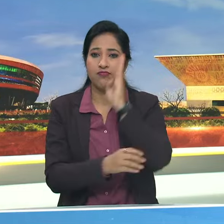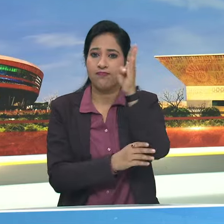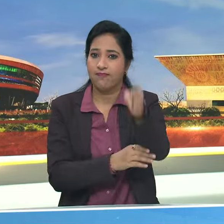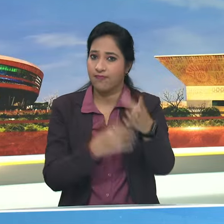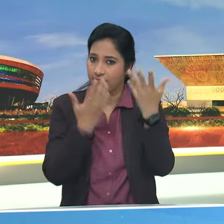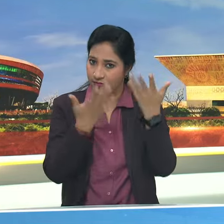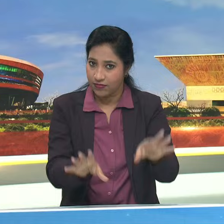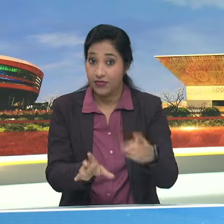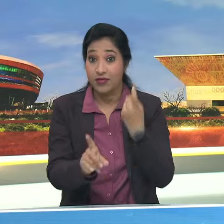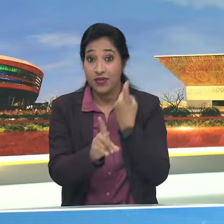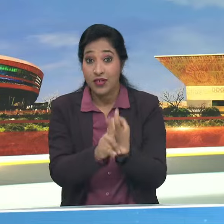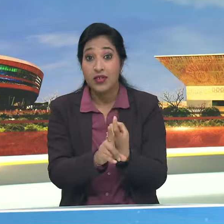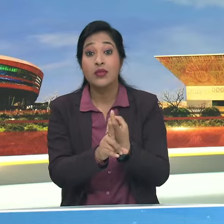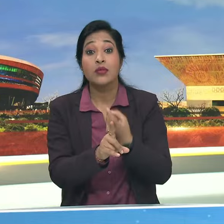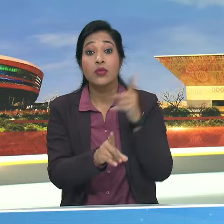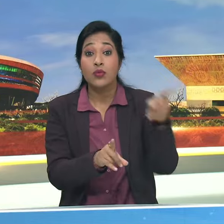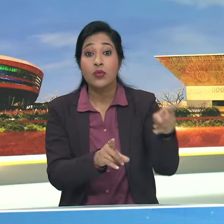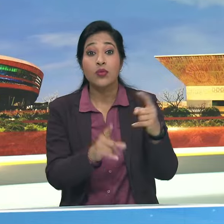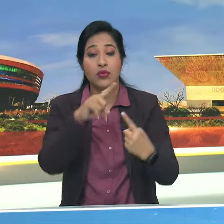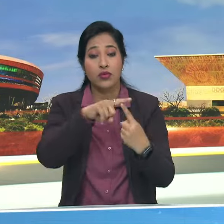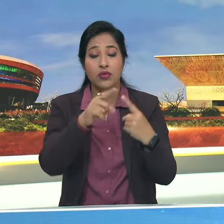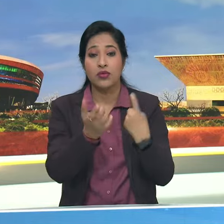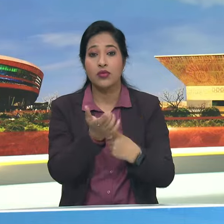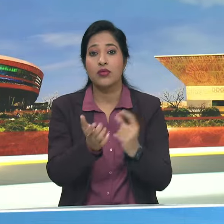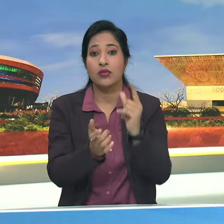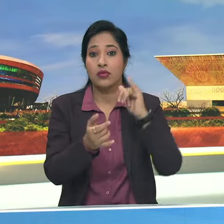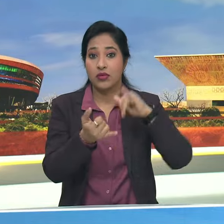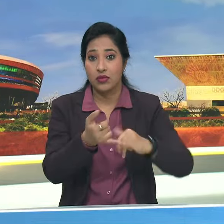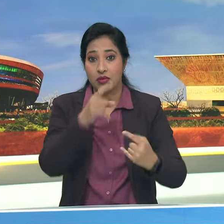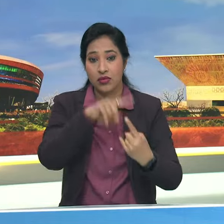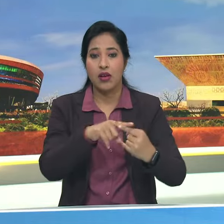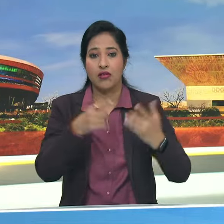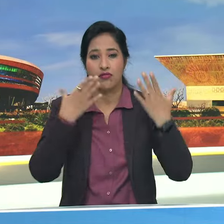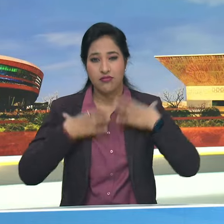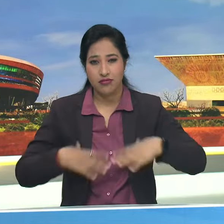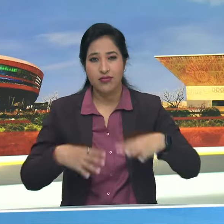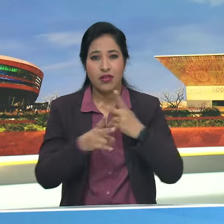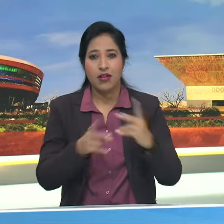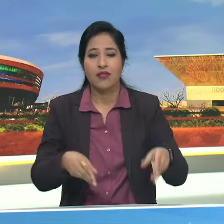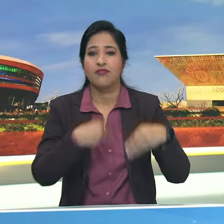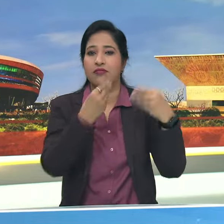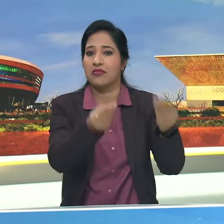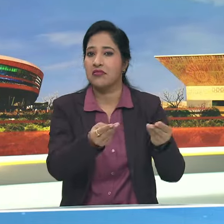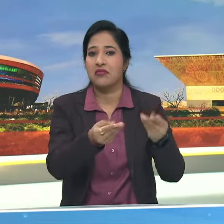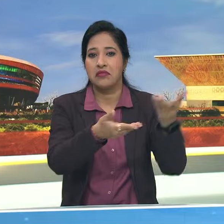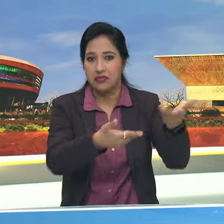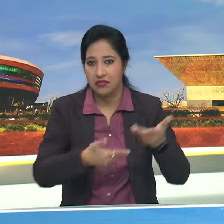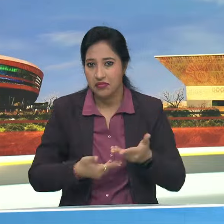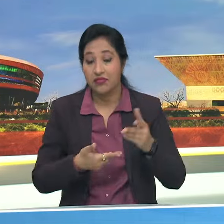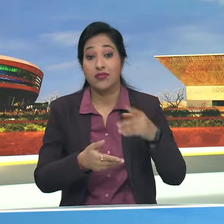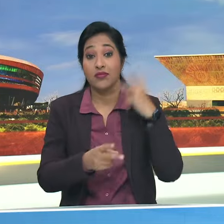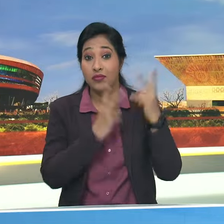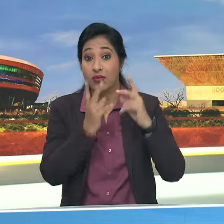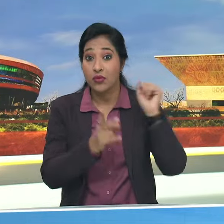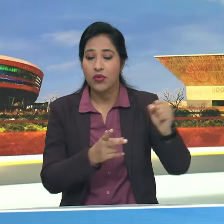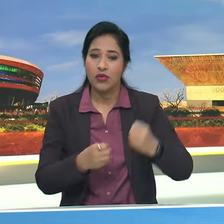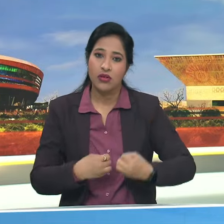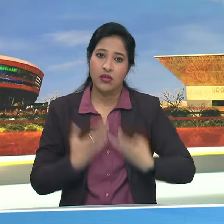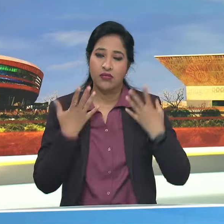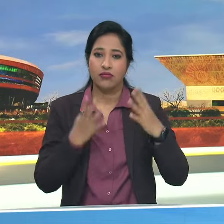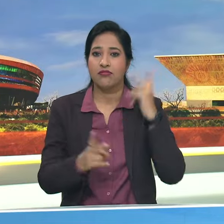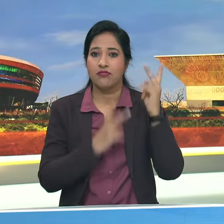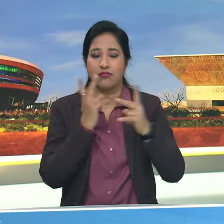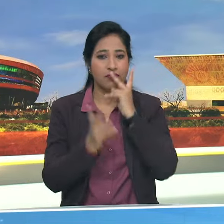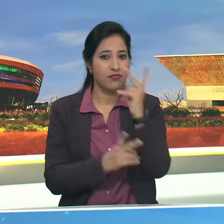काशी विश्वनाथ ट्रस्ट ने हर सदस्य का अंग वस्त्रम से स्वागत किया। समूह के सदस्य दर्शन और यात्रा से अभिभूत हैं।